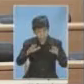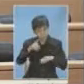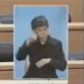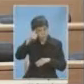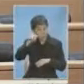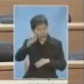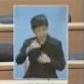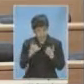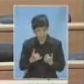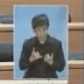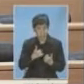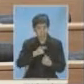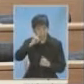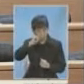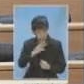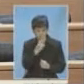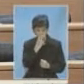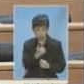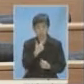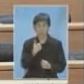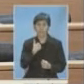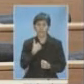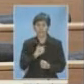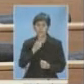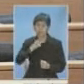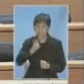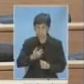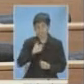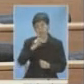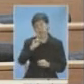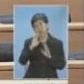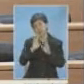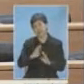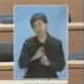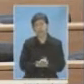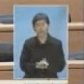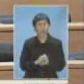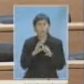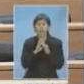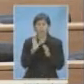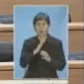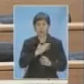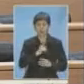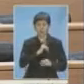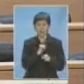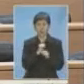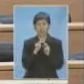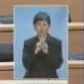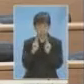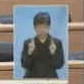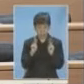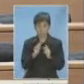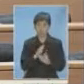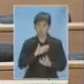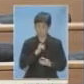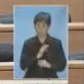วันวันนี้ผมแถลงข่าวซ้ำแล้วถ้าท่านไปอ่านดูท่านจะรู้ว่าข้อเท็จจริงของการแถลงข่าวเป็นอย่างไรท่านไม่ต้องห่วงครับผมทำหน้าที่ในกรรมาธิการกิจการสภ